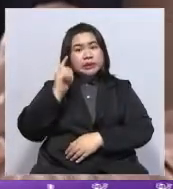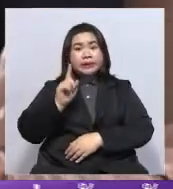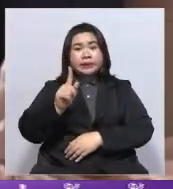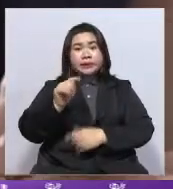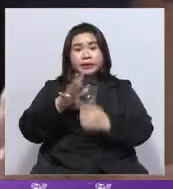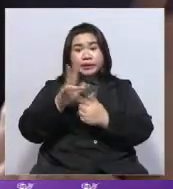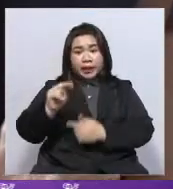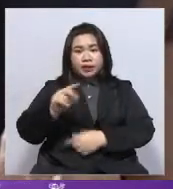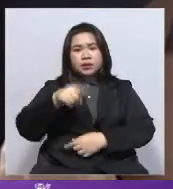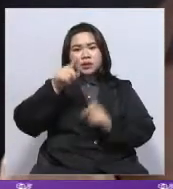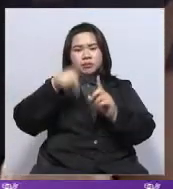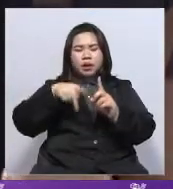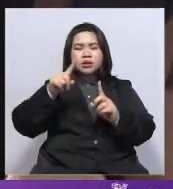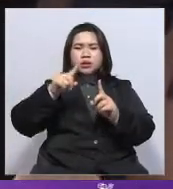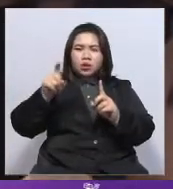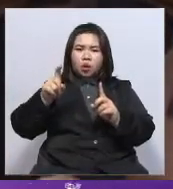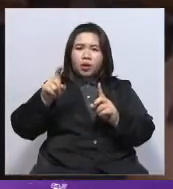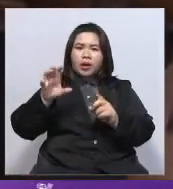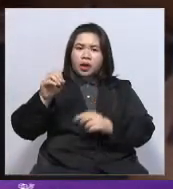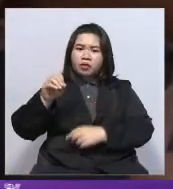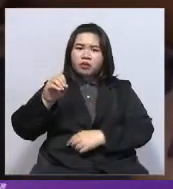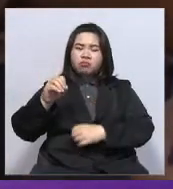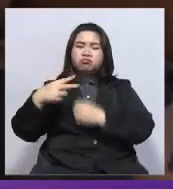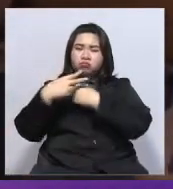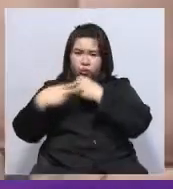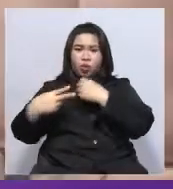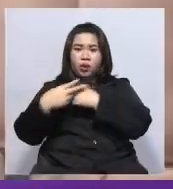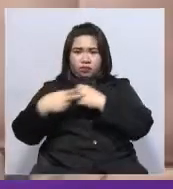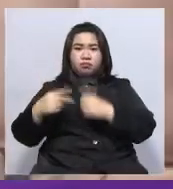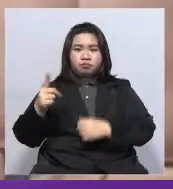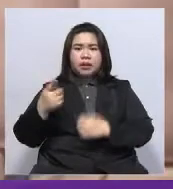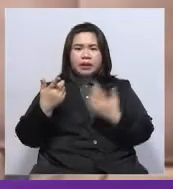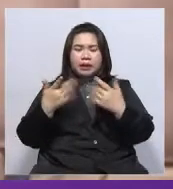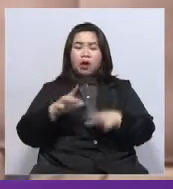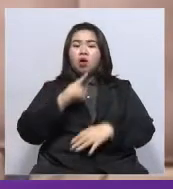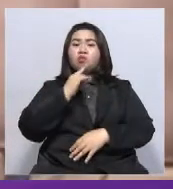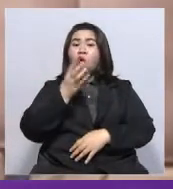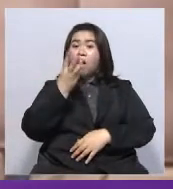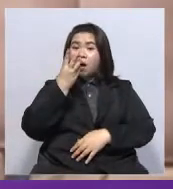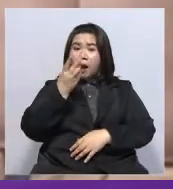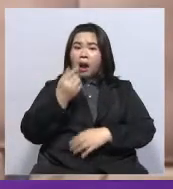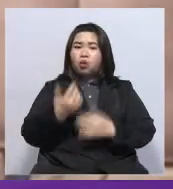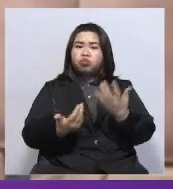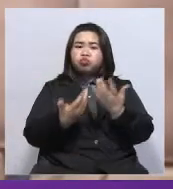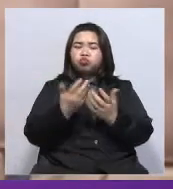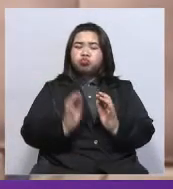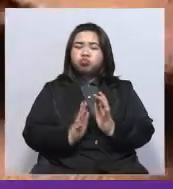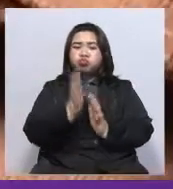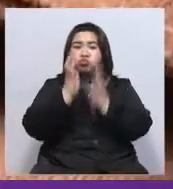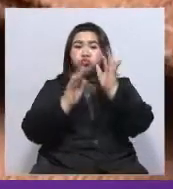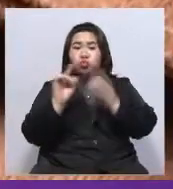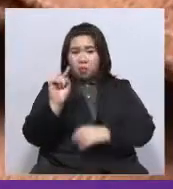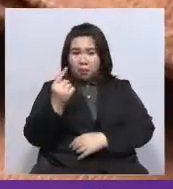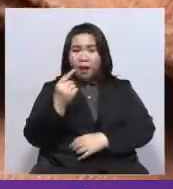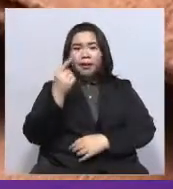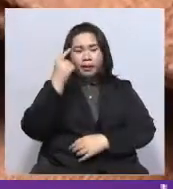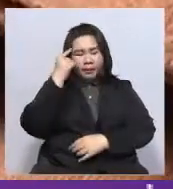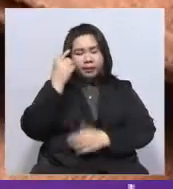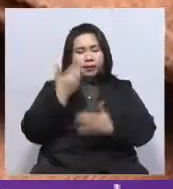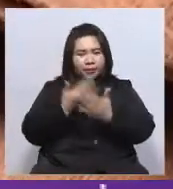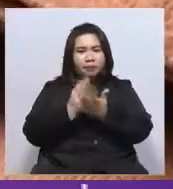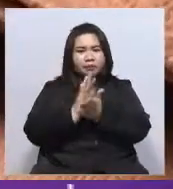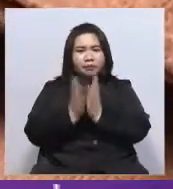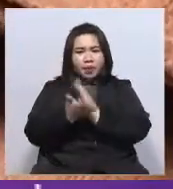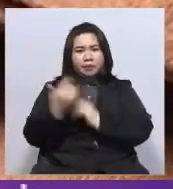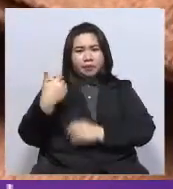ที่ตันละ 1,100 ถึง 1,150 เหรียญสหรัฐจนกว่าข้าวฤดูกาลใหม่จะออกมาอย่างไรก็ตามทิศทางราคาข้าว